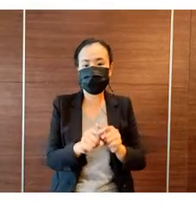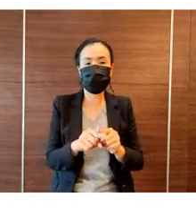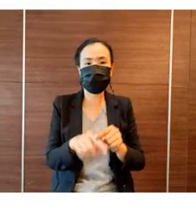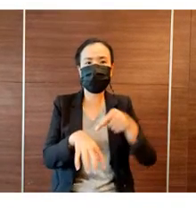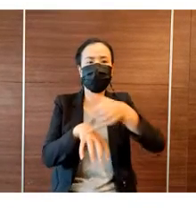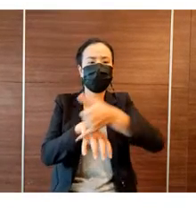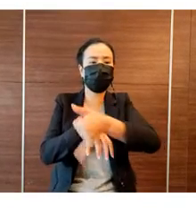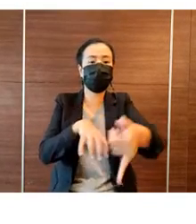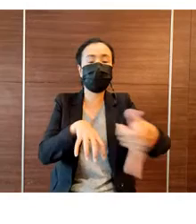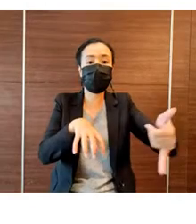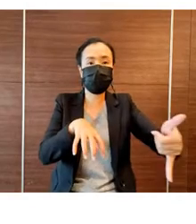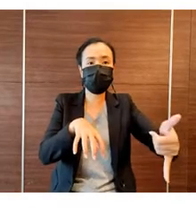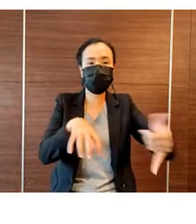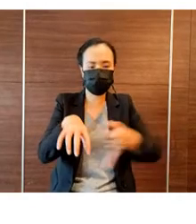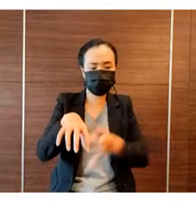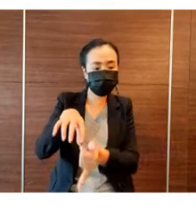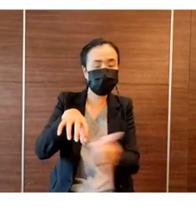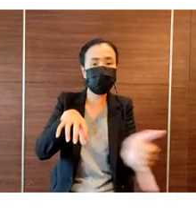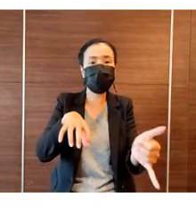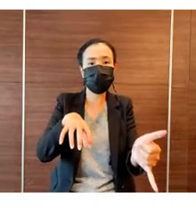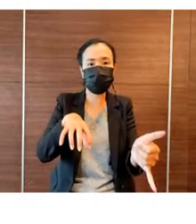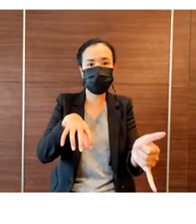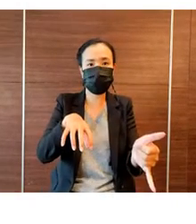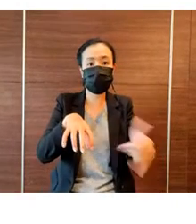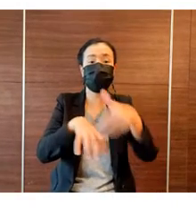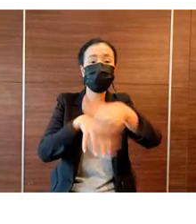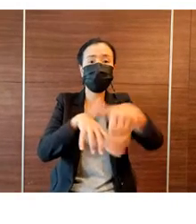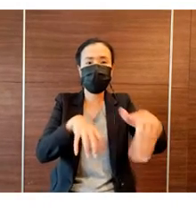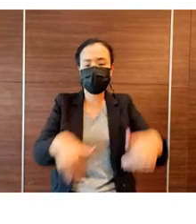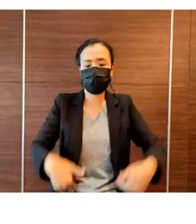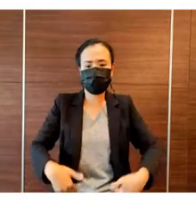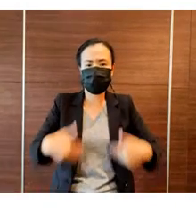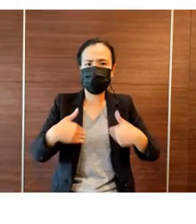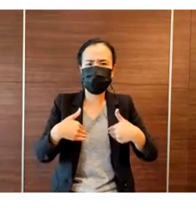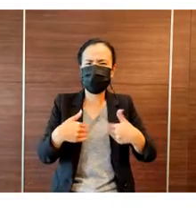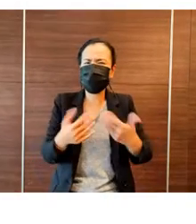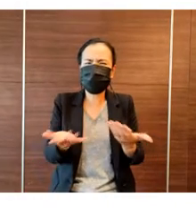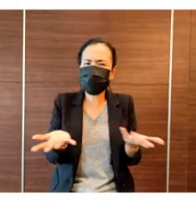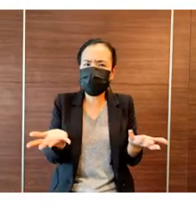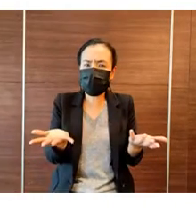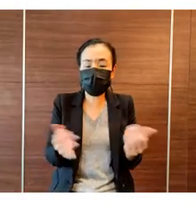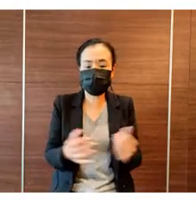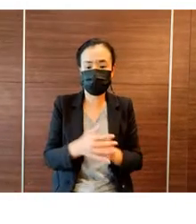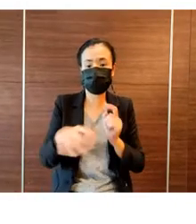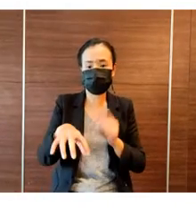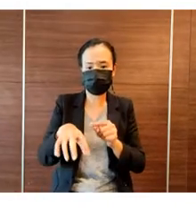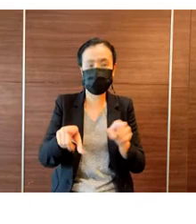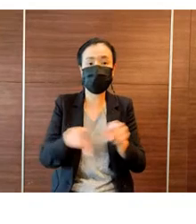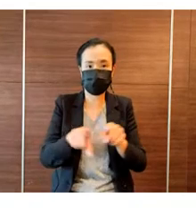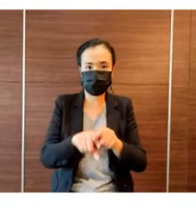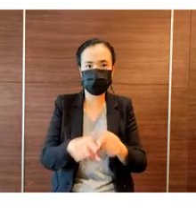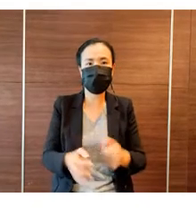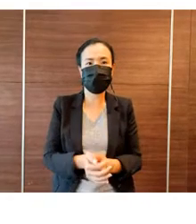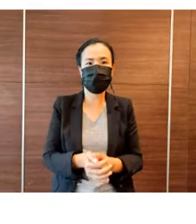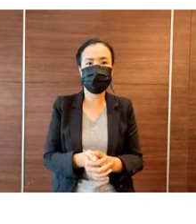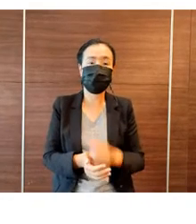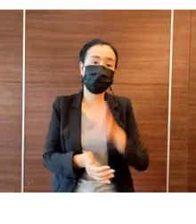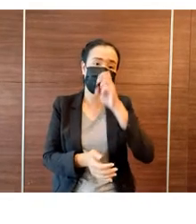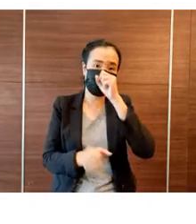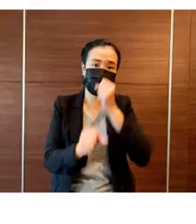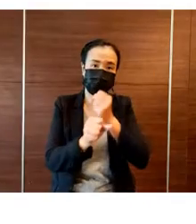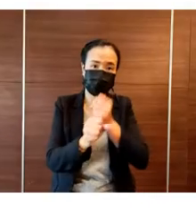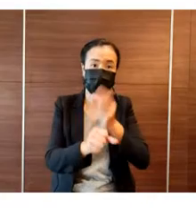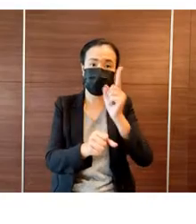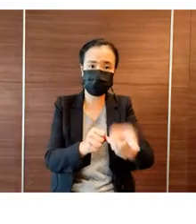จากข้างนอกนั้นจากในนั้นน่ะชีวิตเราจะเป็นยังไงซึ่งซาวน่ามันก็คือแบบนั้นครับเราจำลองเหตุการณ์จ